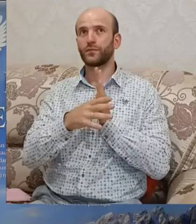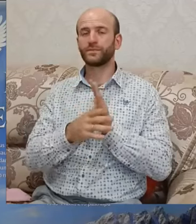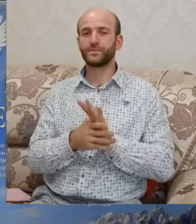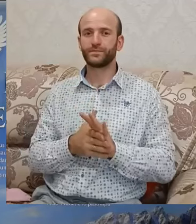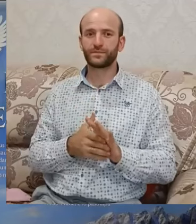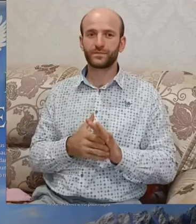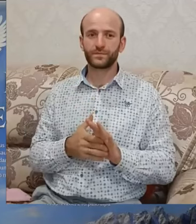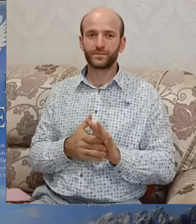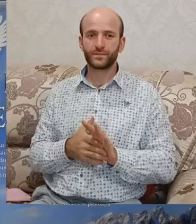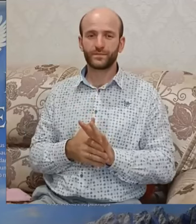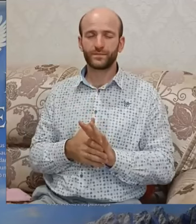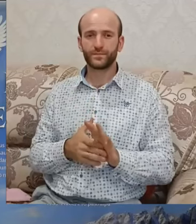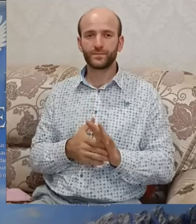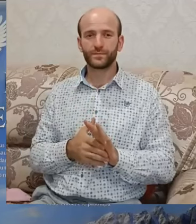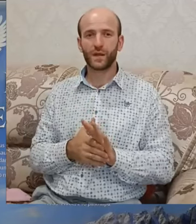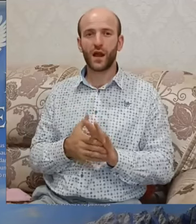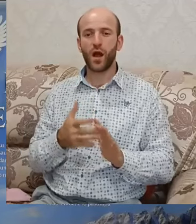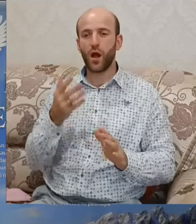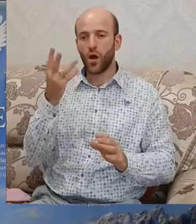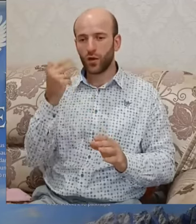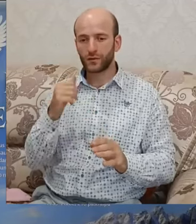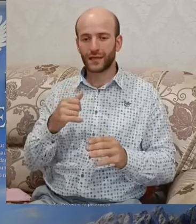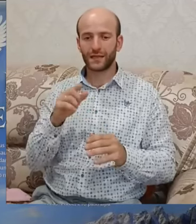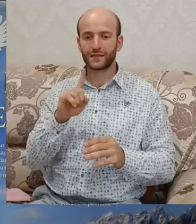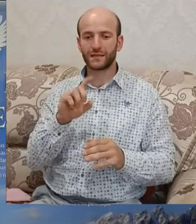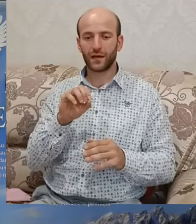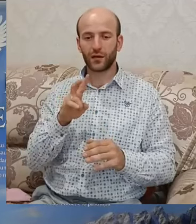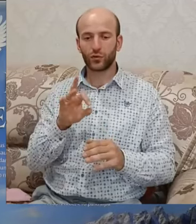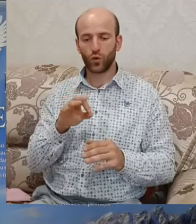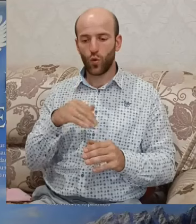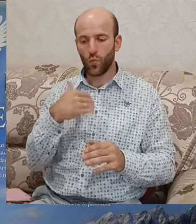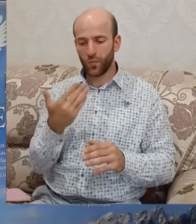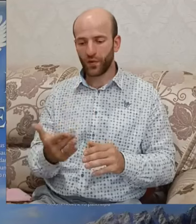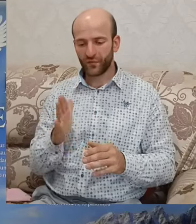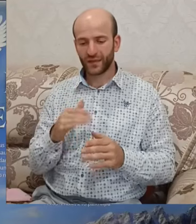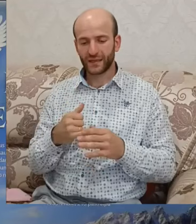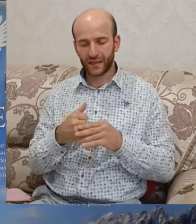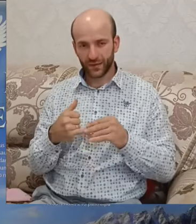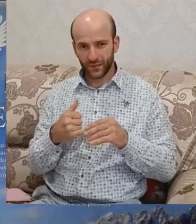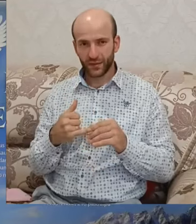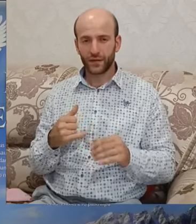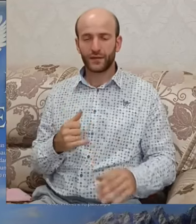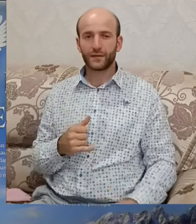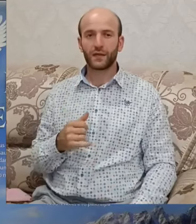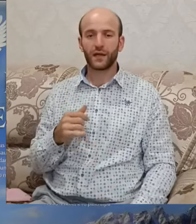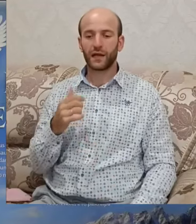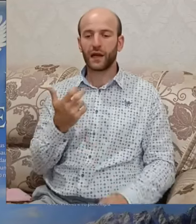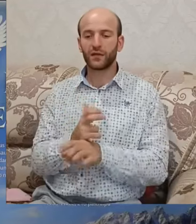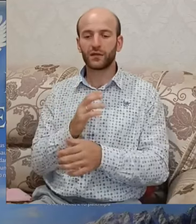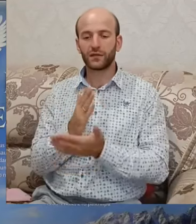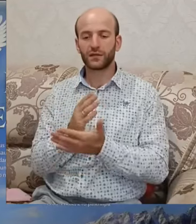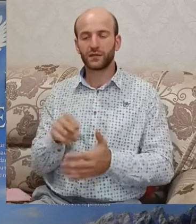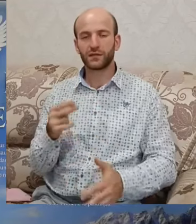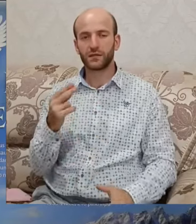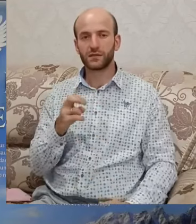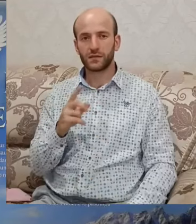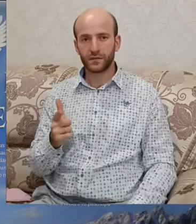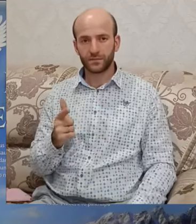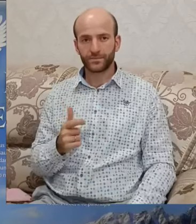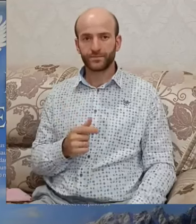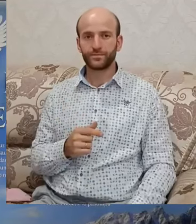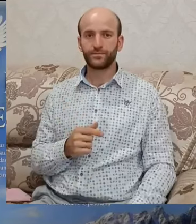Kada grūdas krito į žemę? Когда зерно пало в землю? Su kažkokiu tai tikslu. С какой-то целью.